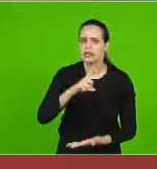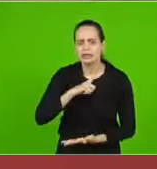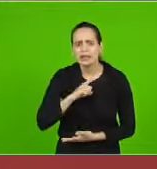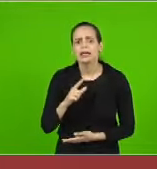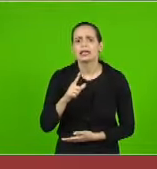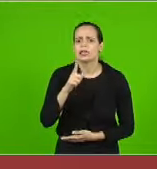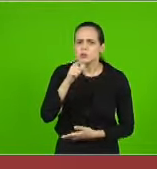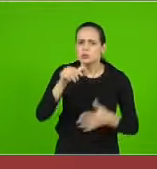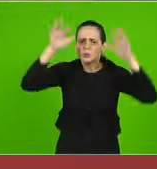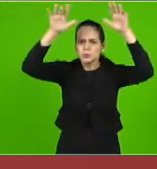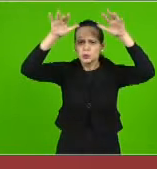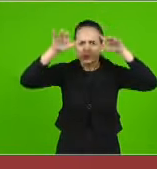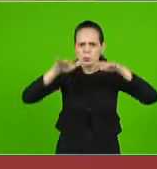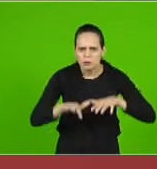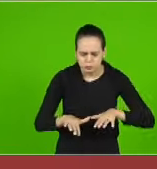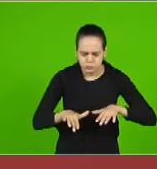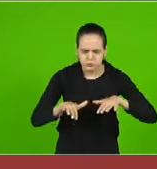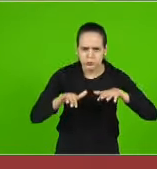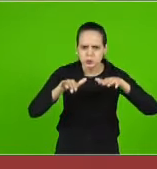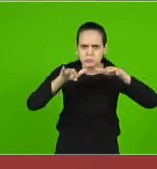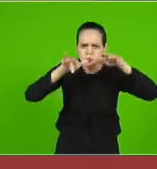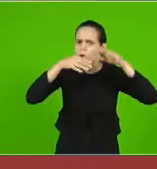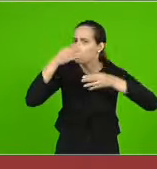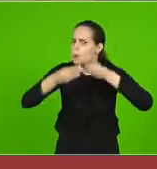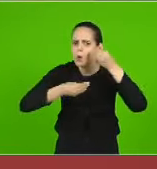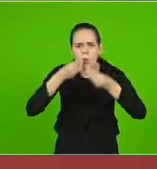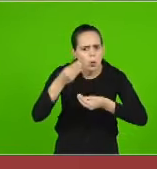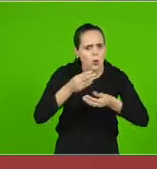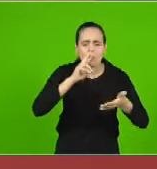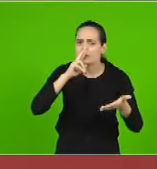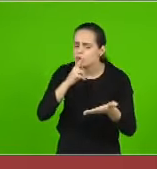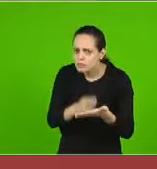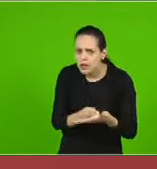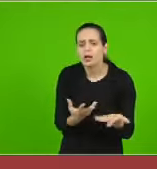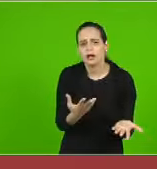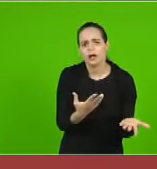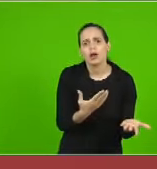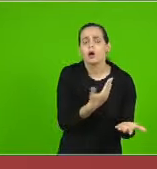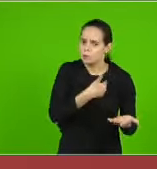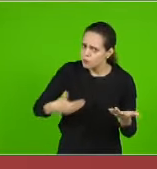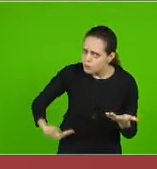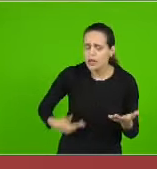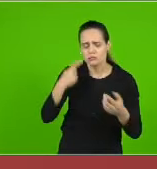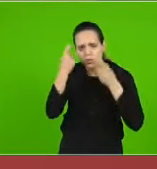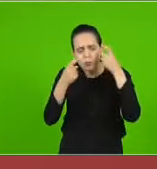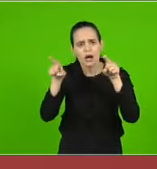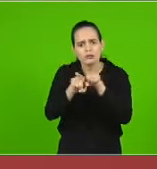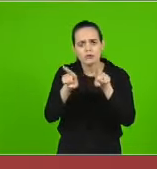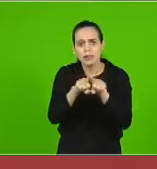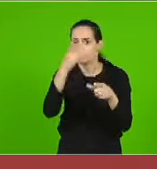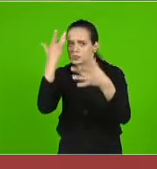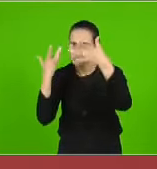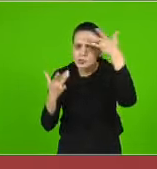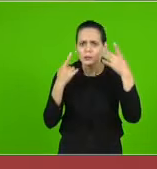Здесь мы видим, как вот наводнение, там происходят сдвиги. Но это не центральная проблема.